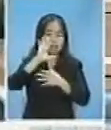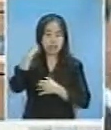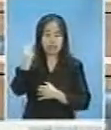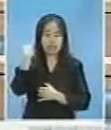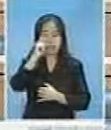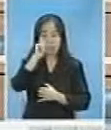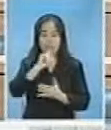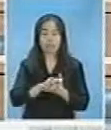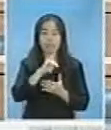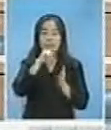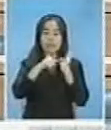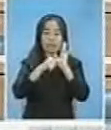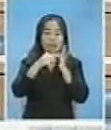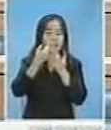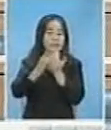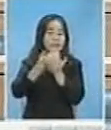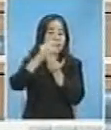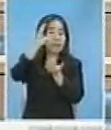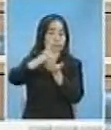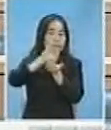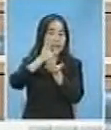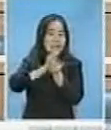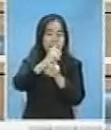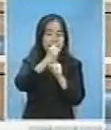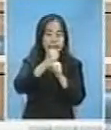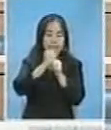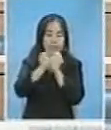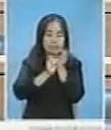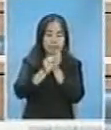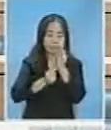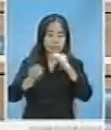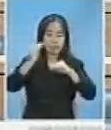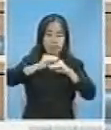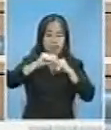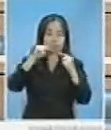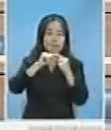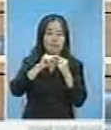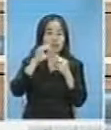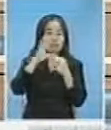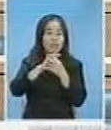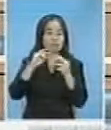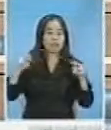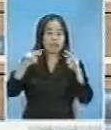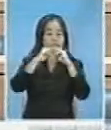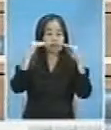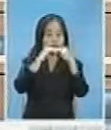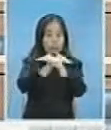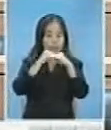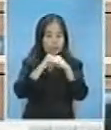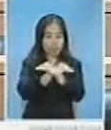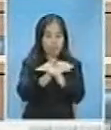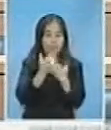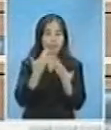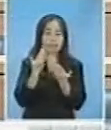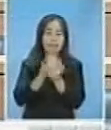โดยเฉพาะงบประมาณที่ท่านได้แปลยติเพิ่มนะครับโดยเฉพาะไปเพิ่มในเรื่องของกระทรวงคมนาคมนะครับอย่